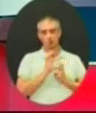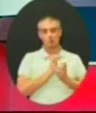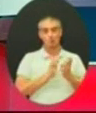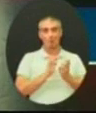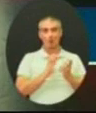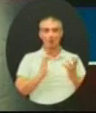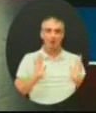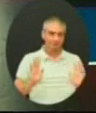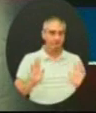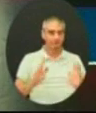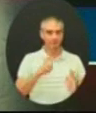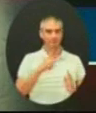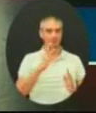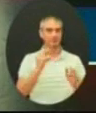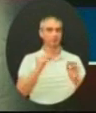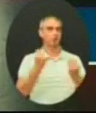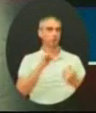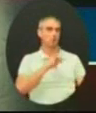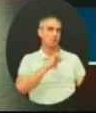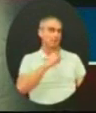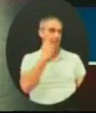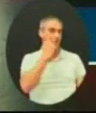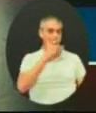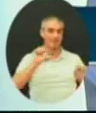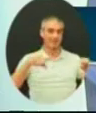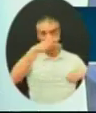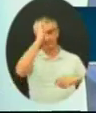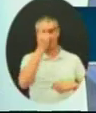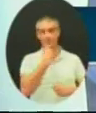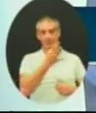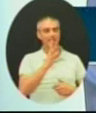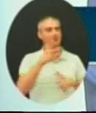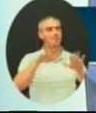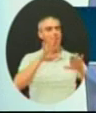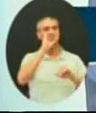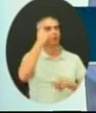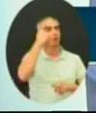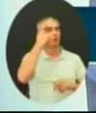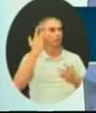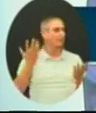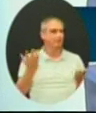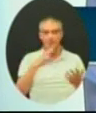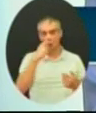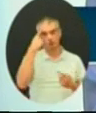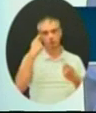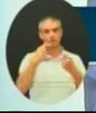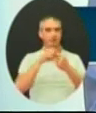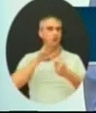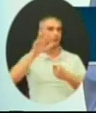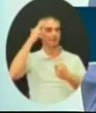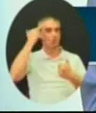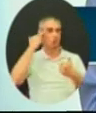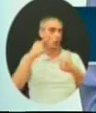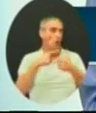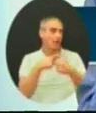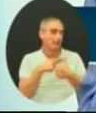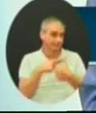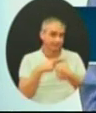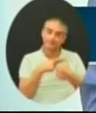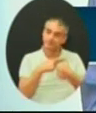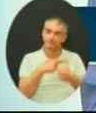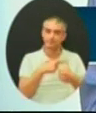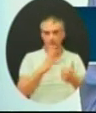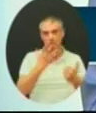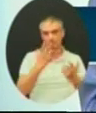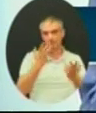את זה ככה, זה א', זה איבן, זה מעניין, ובית, זה מייצג את מה הממשל חושב, מה הוא חושב לגבי צפון קוריאה, זה קצת, יהיה לו קצת יותר